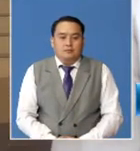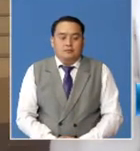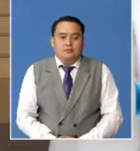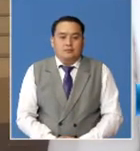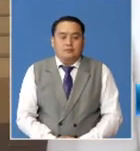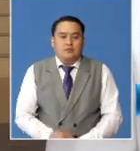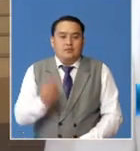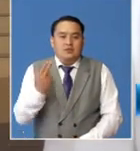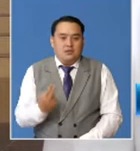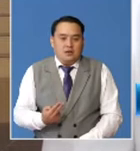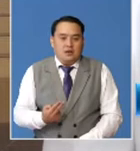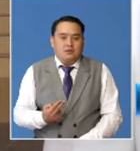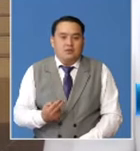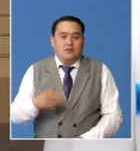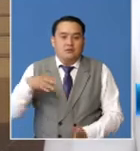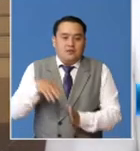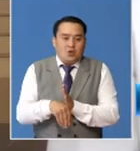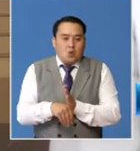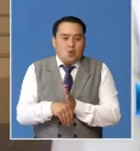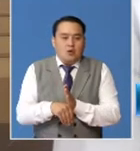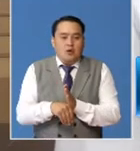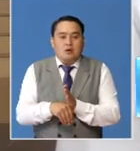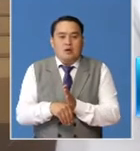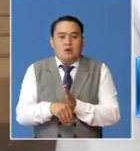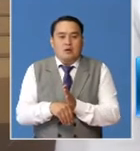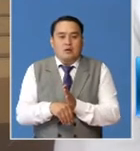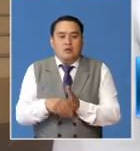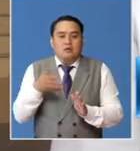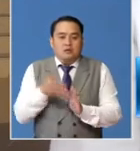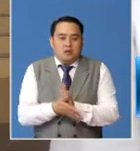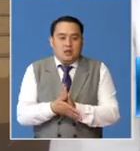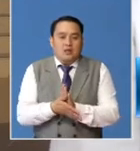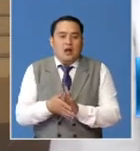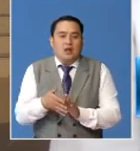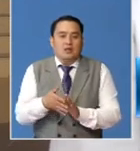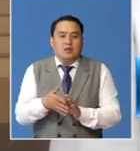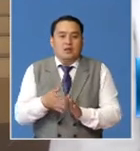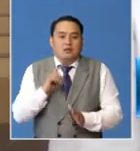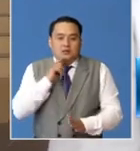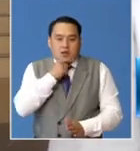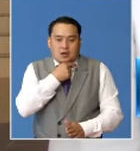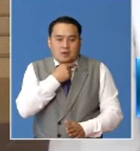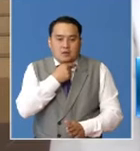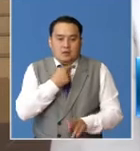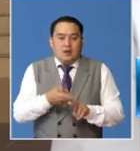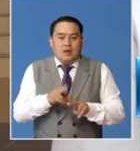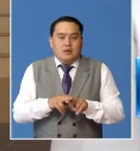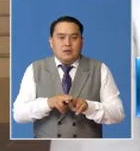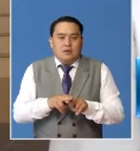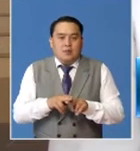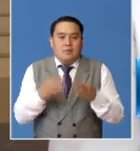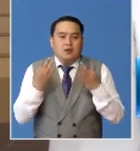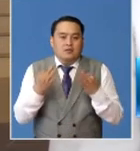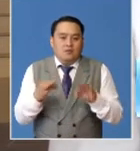Цифровизация, она приведет, первое, к оптимизации затрат внутри медицинской организации, но наряду с этим